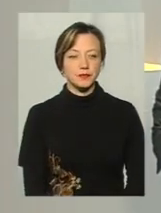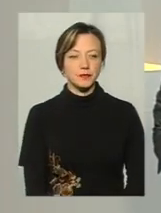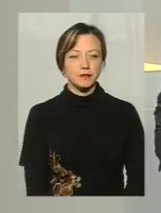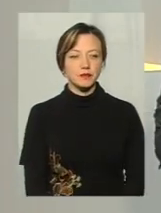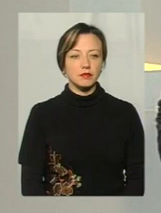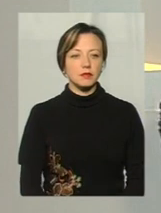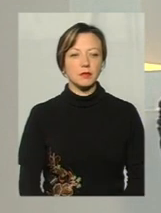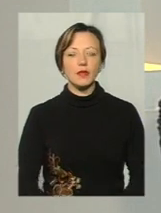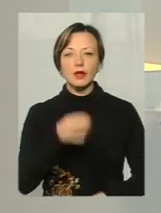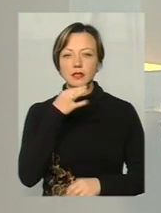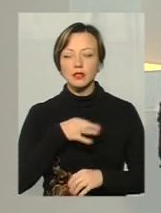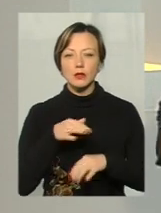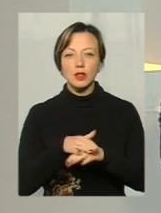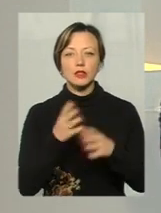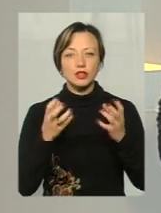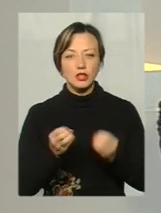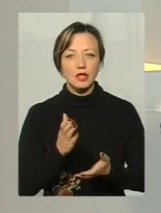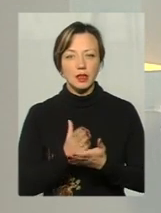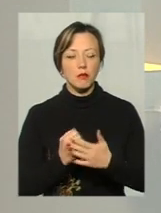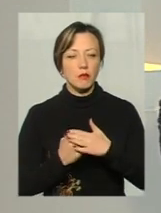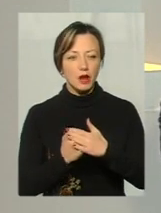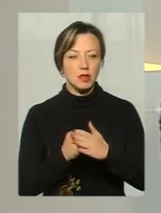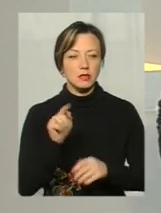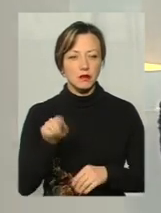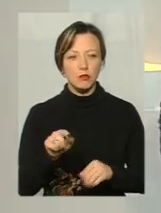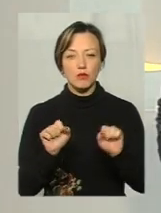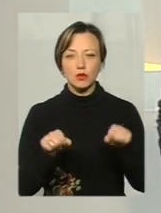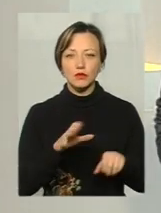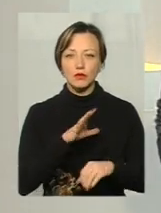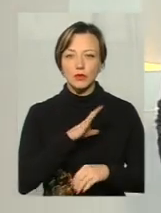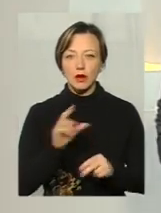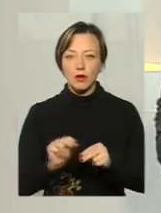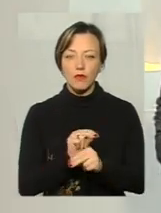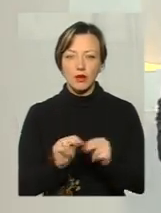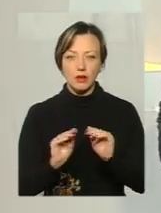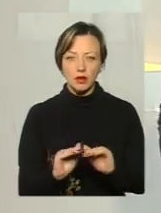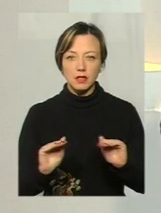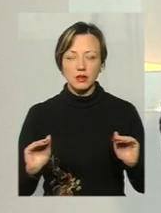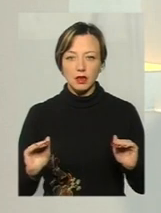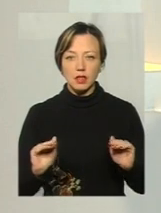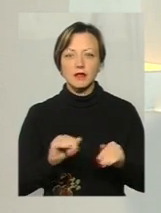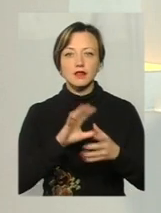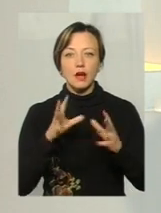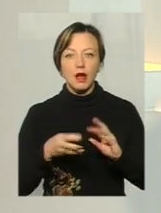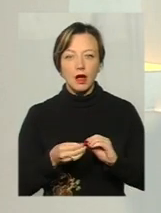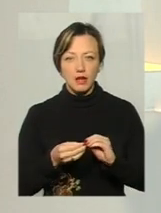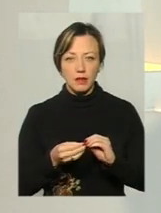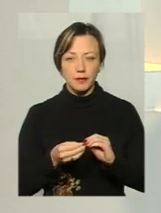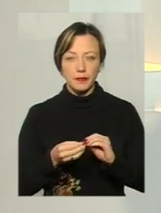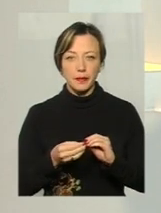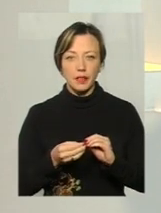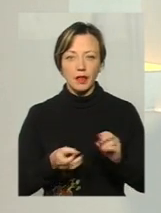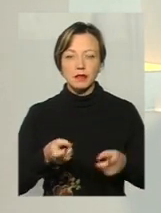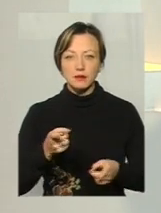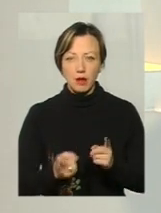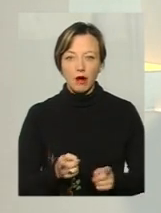ласка, ще є бази, на яких можуть бути проходити лікування дітей? І взагалі